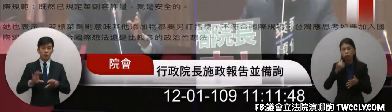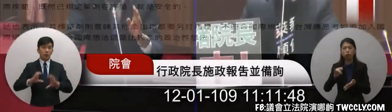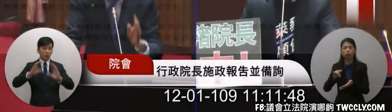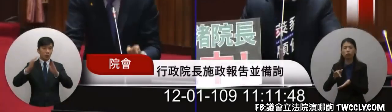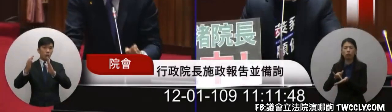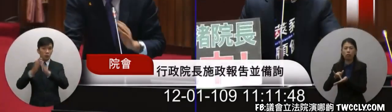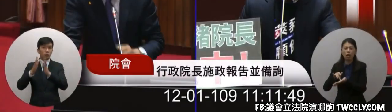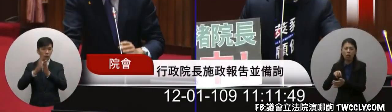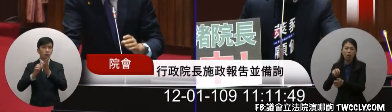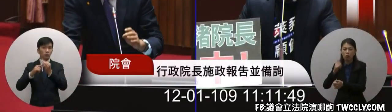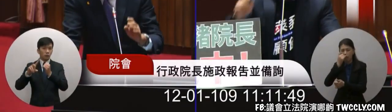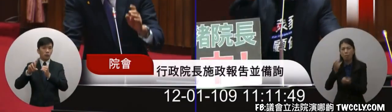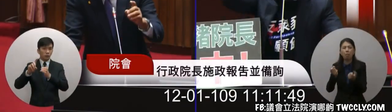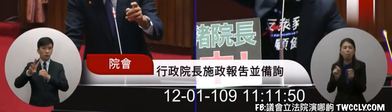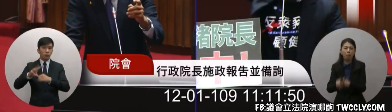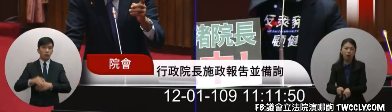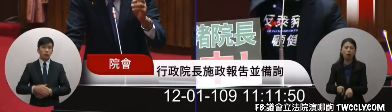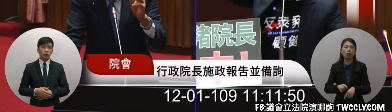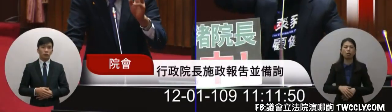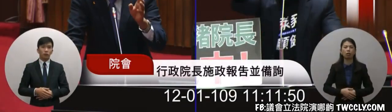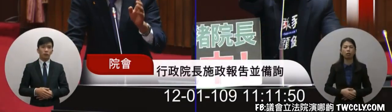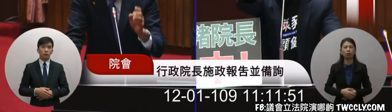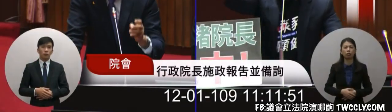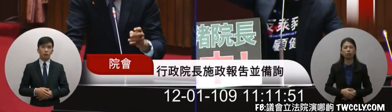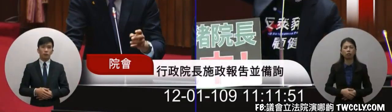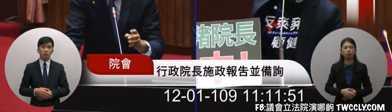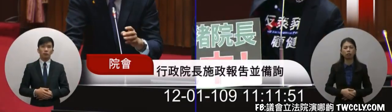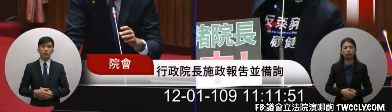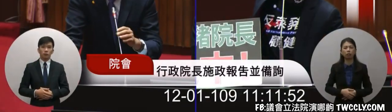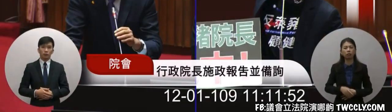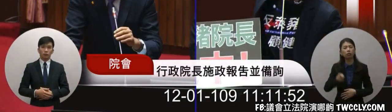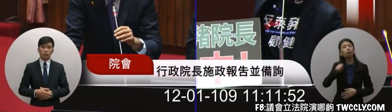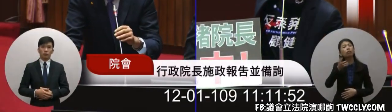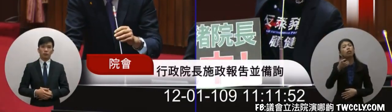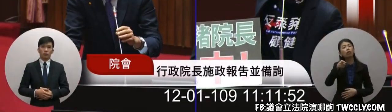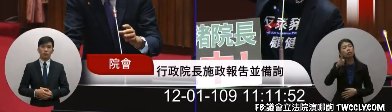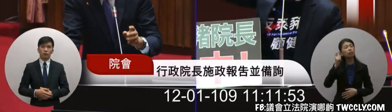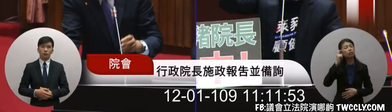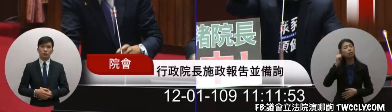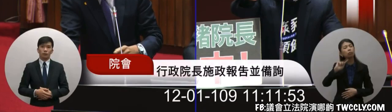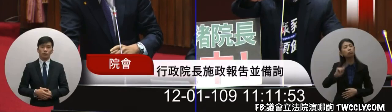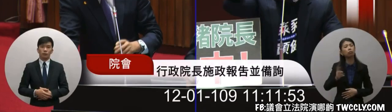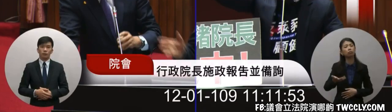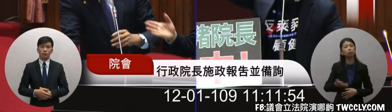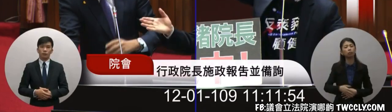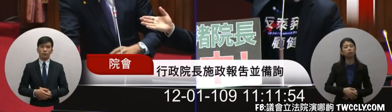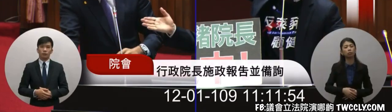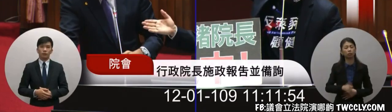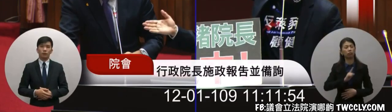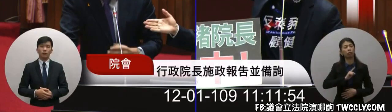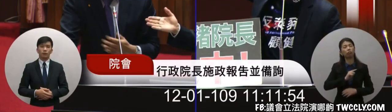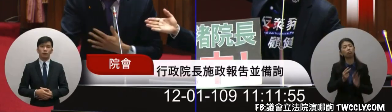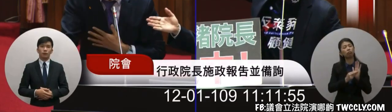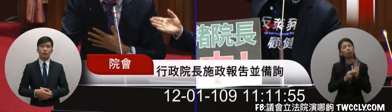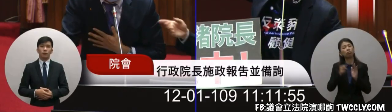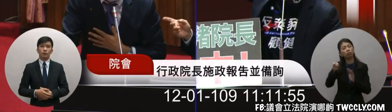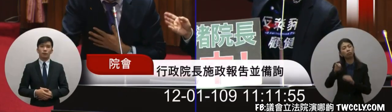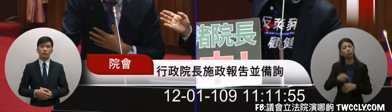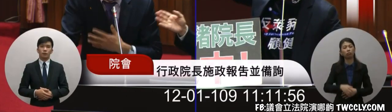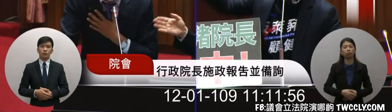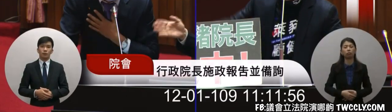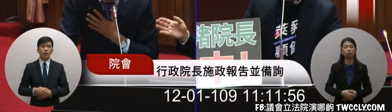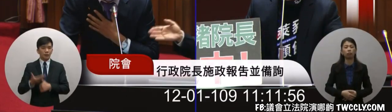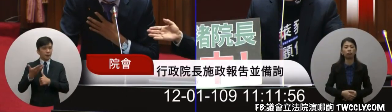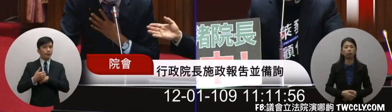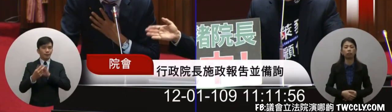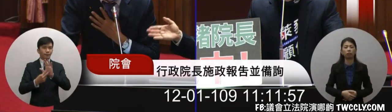的猪肉可以 真不稀。这是意啊，来，不然院长怎么解读这一段话？来，院长您解读一下陈时中陈时中主委